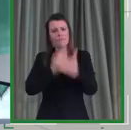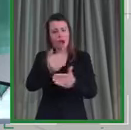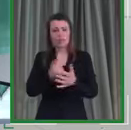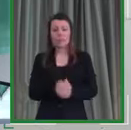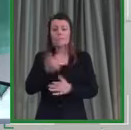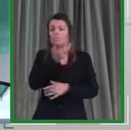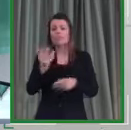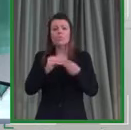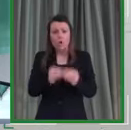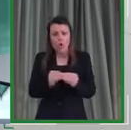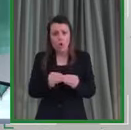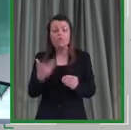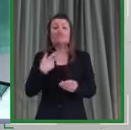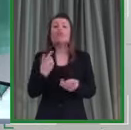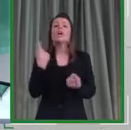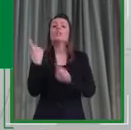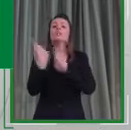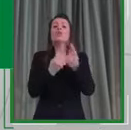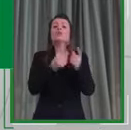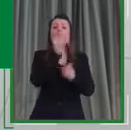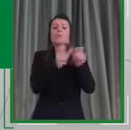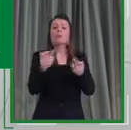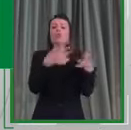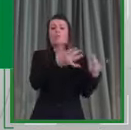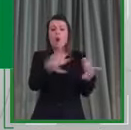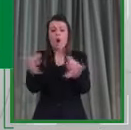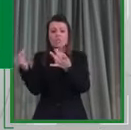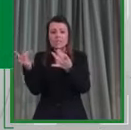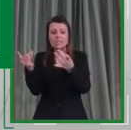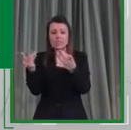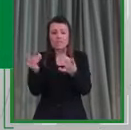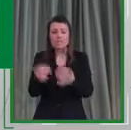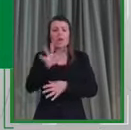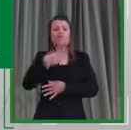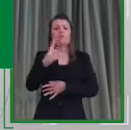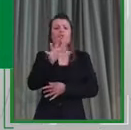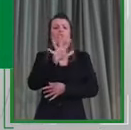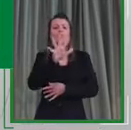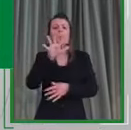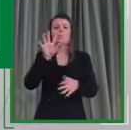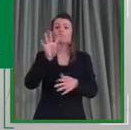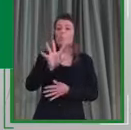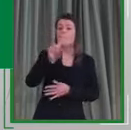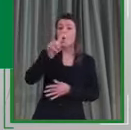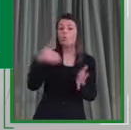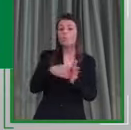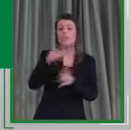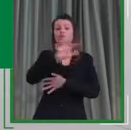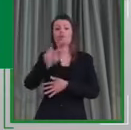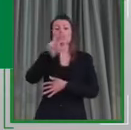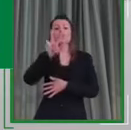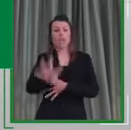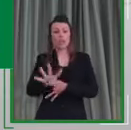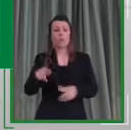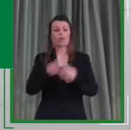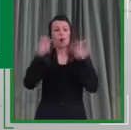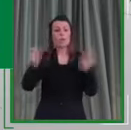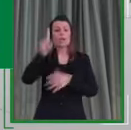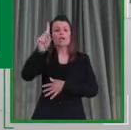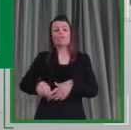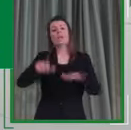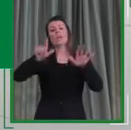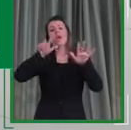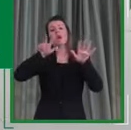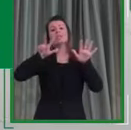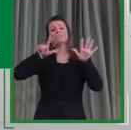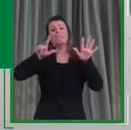sono oggi 51.500 34 con un incremento di 1079 rispetto a ieri quindi